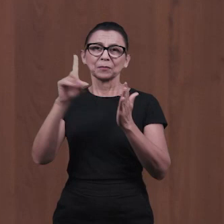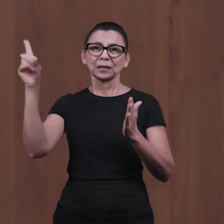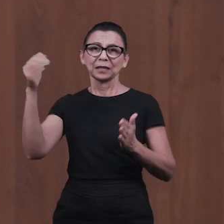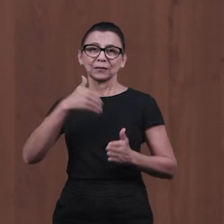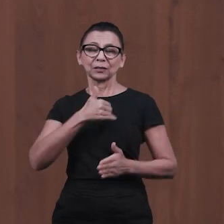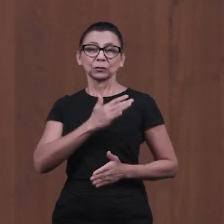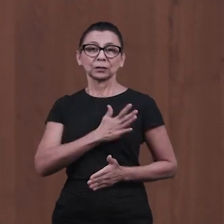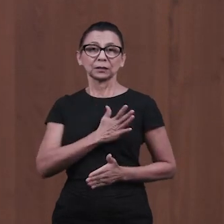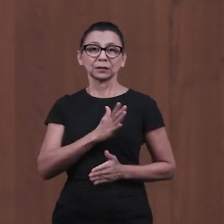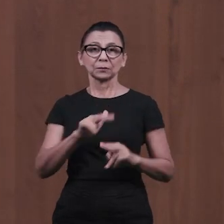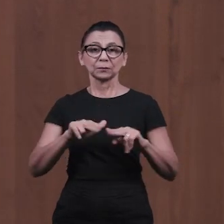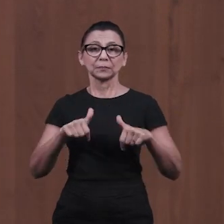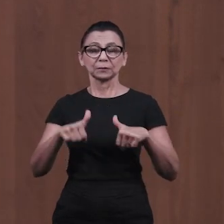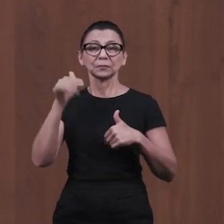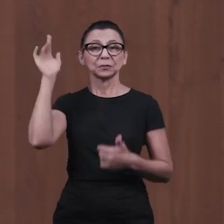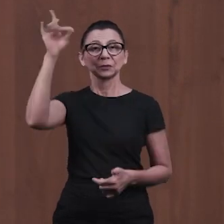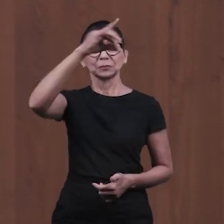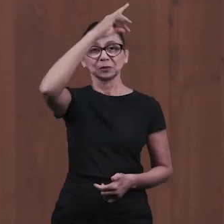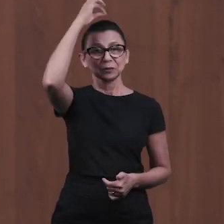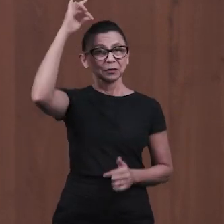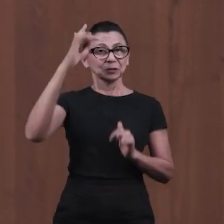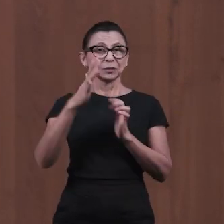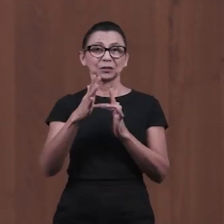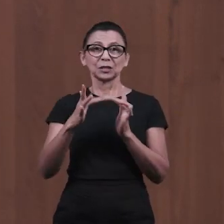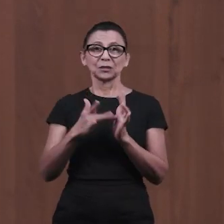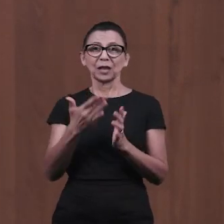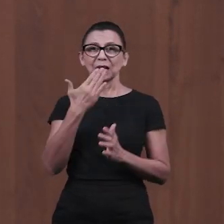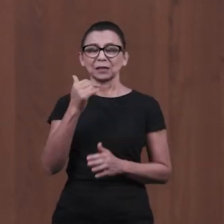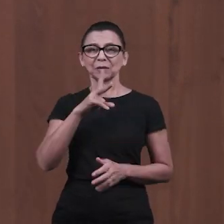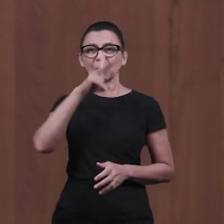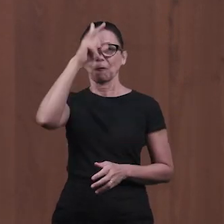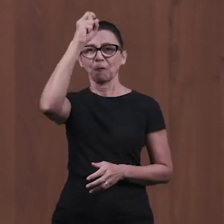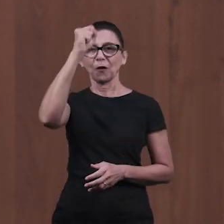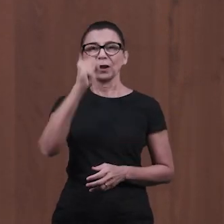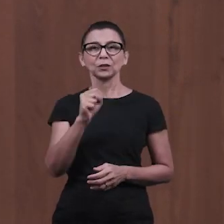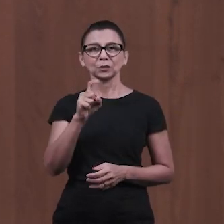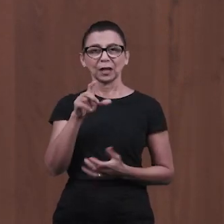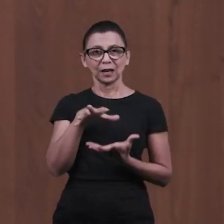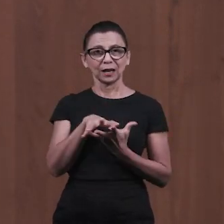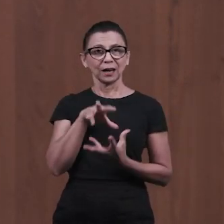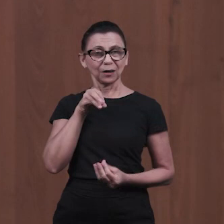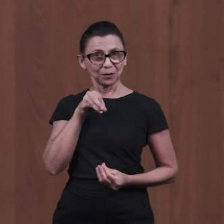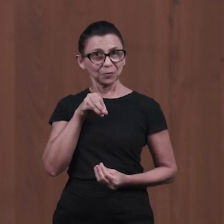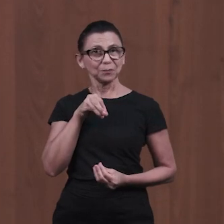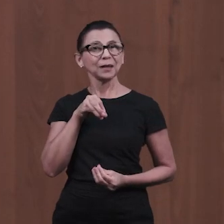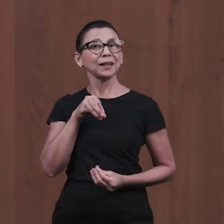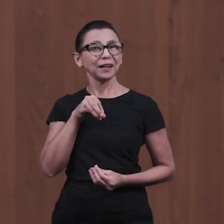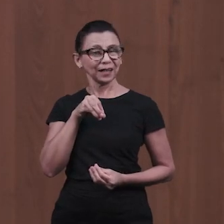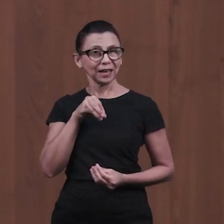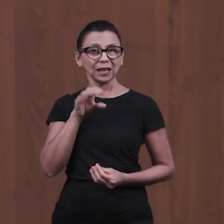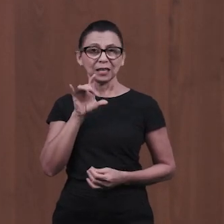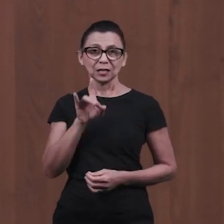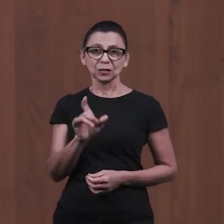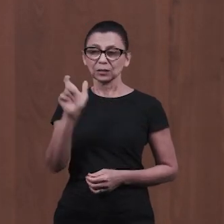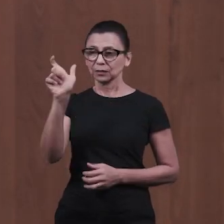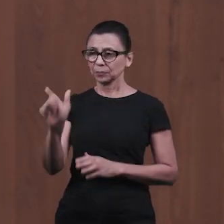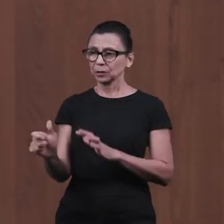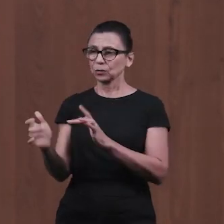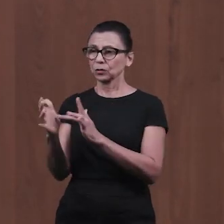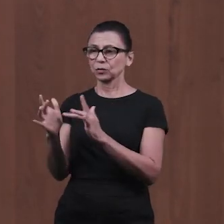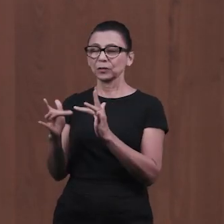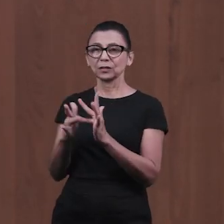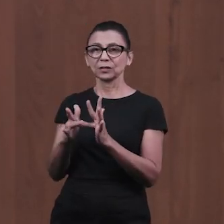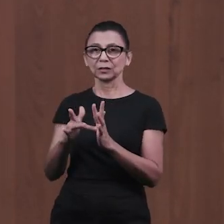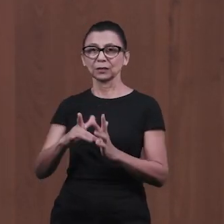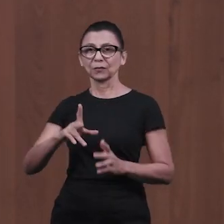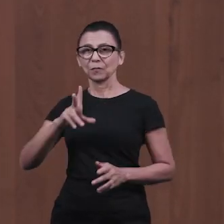Saint-Esprit. Jésus est la nourriture solide pour nos âmes à ce moment. Seulement à travers de Jésus que